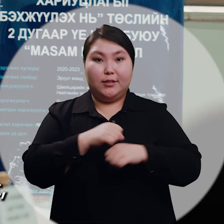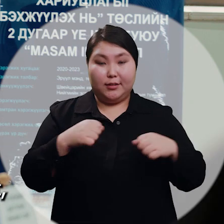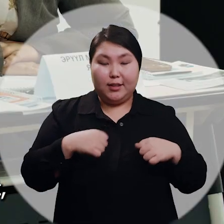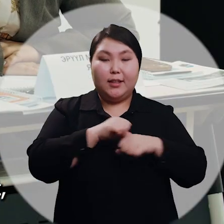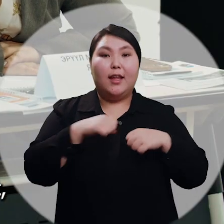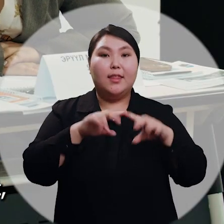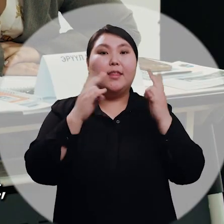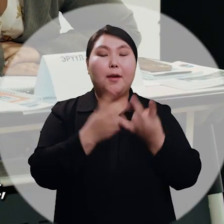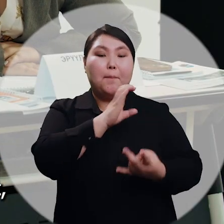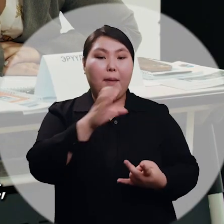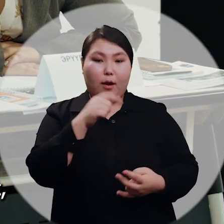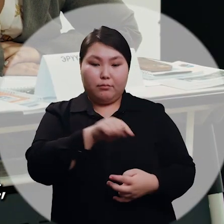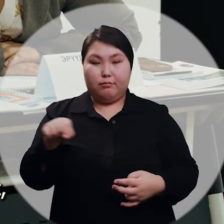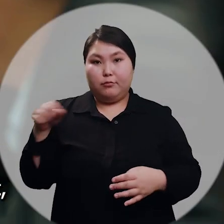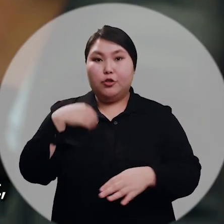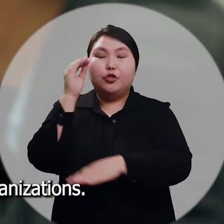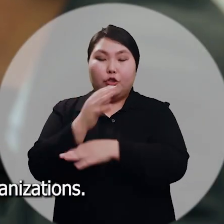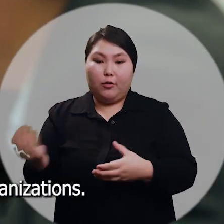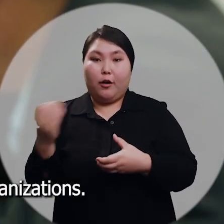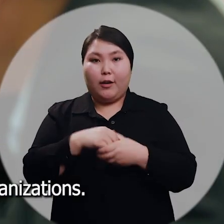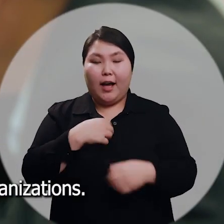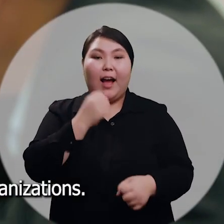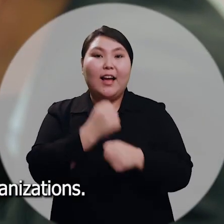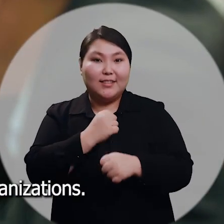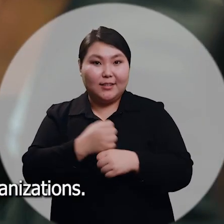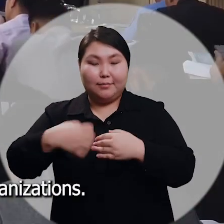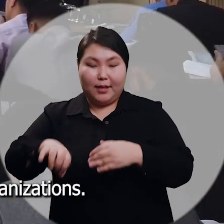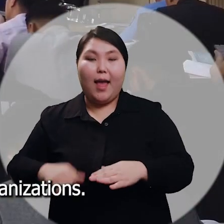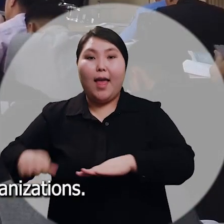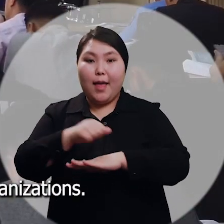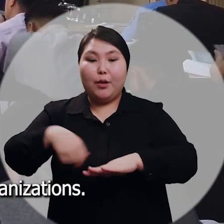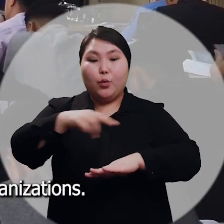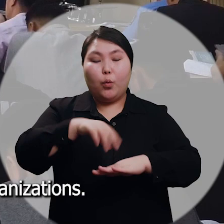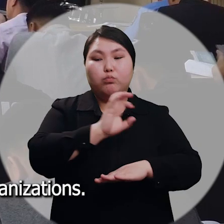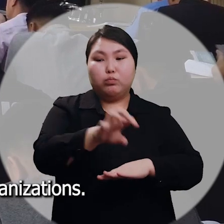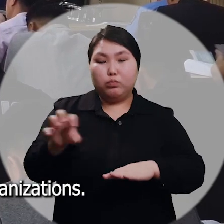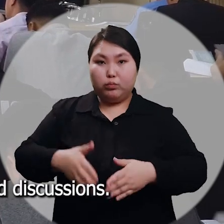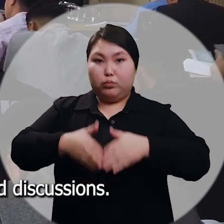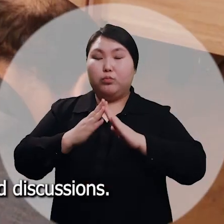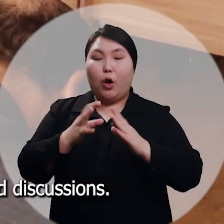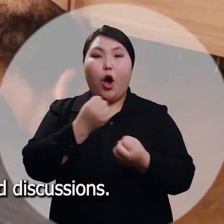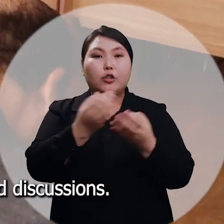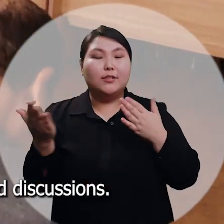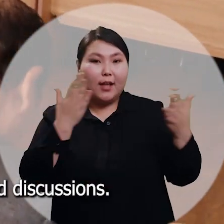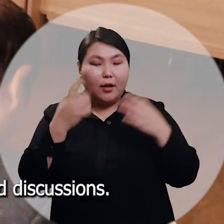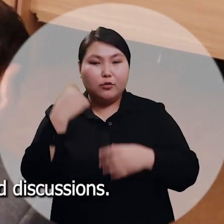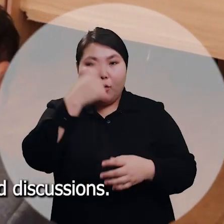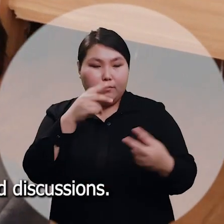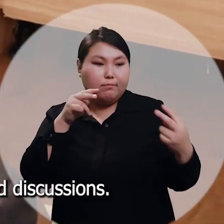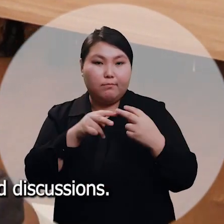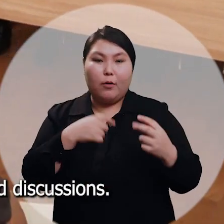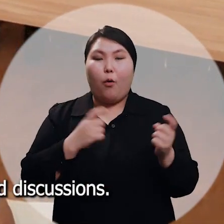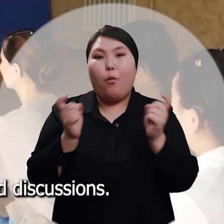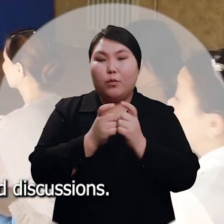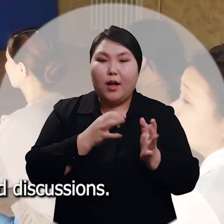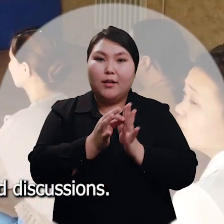эргэн, эргэнэй нэгэмийн байг үлгэн түлөлээг орлсуусан ажилын хэсэхүүд аймэг дүүрг бүрд байг үлгэдэн, олун талдаа нүр түлсэн